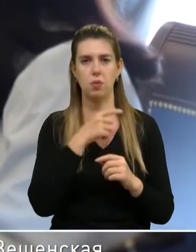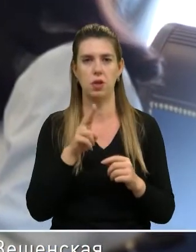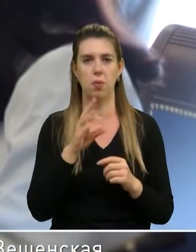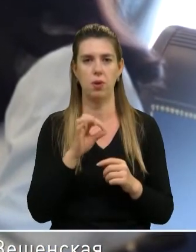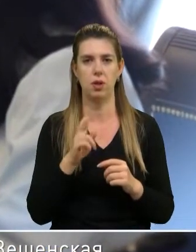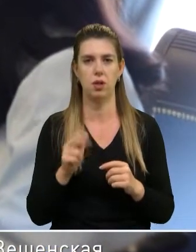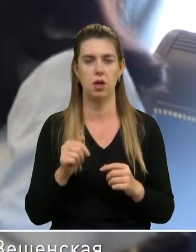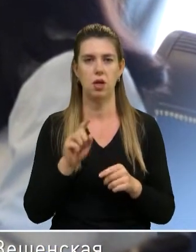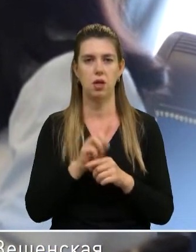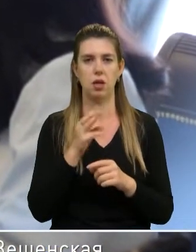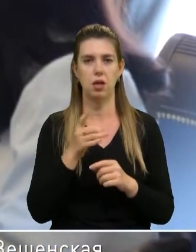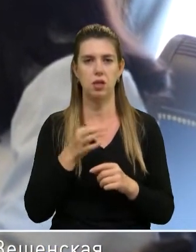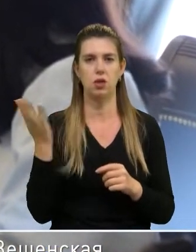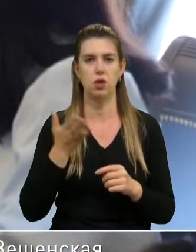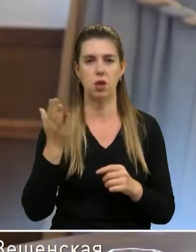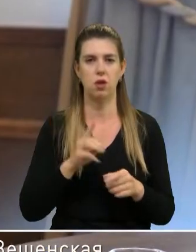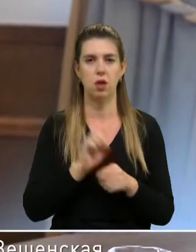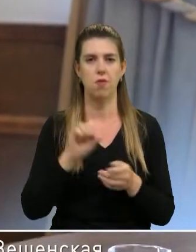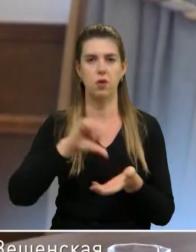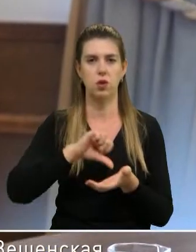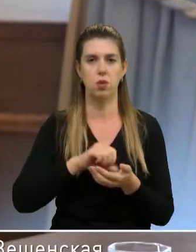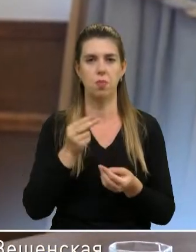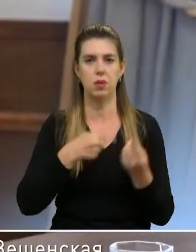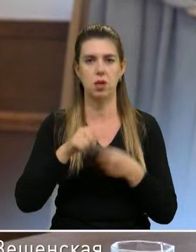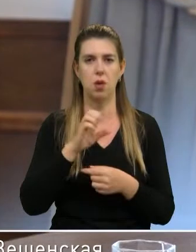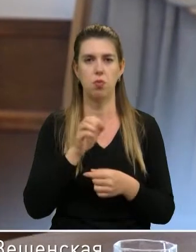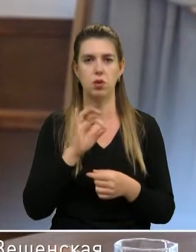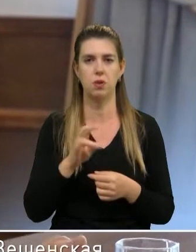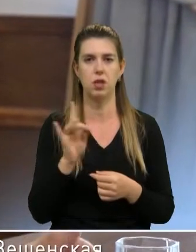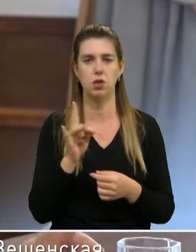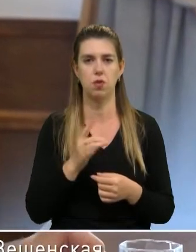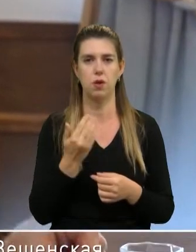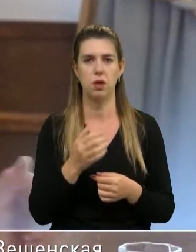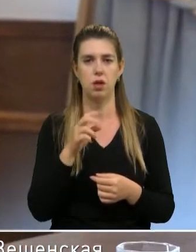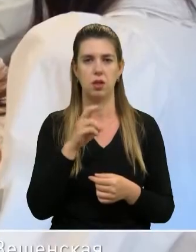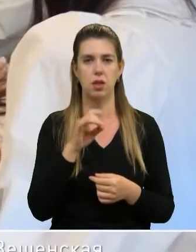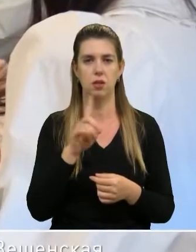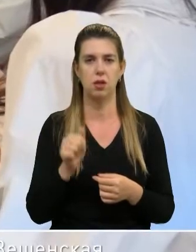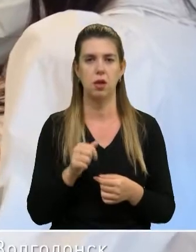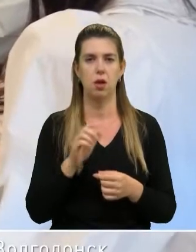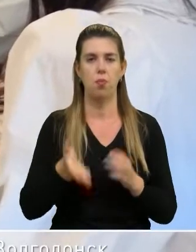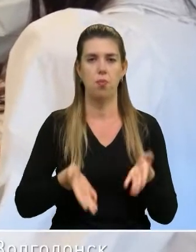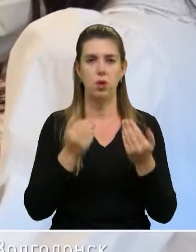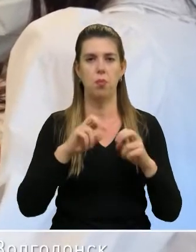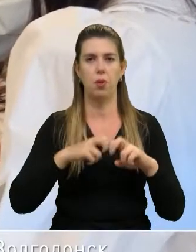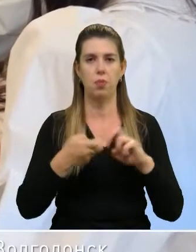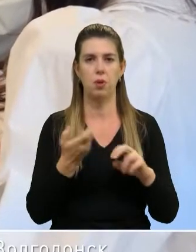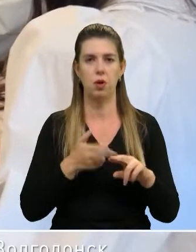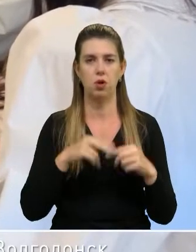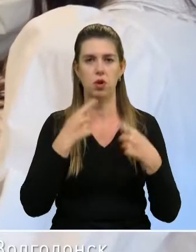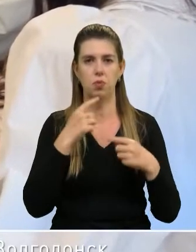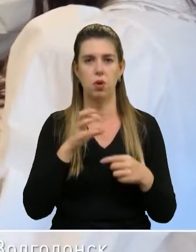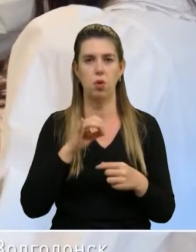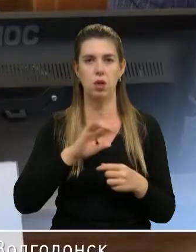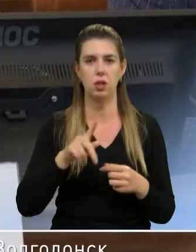политике. Традиционно с докладом на нем выступил бизнес-омбудсмен Ростовской области Олег Дереза. Он поднял проблемы, которые испытывает